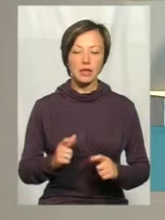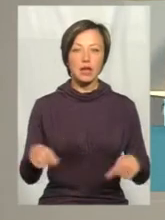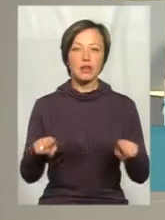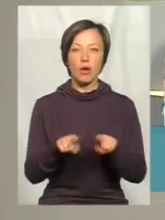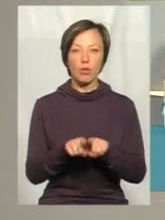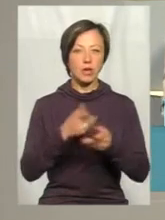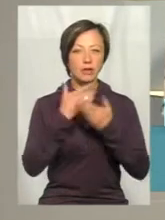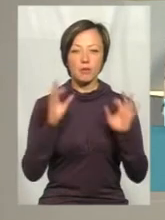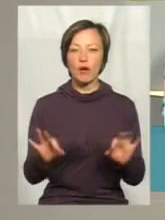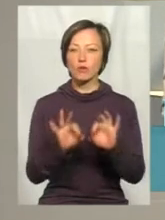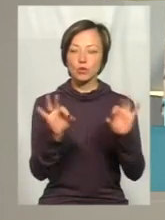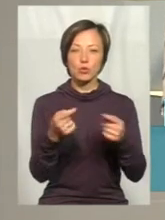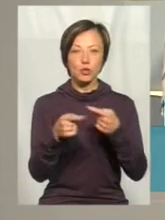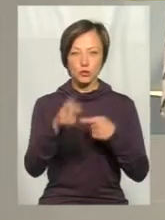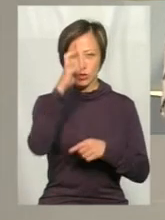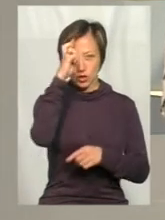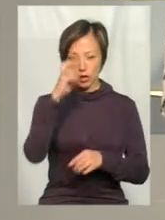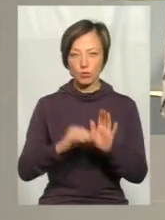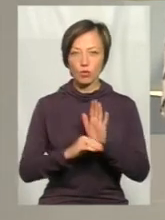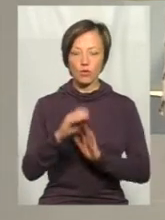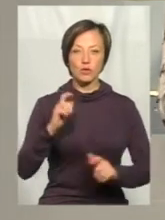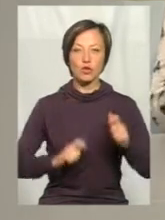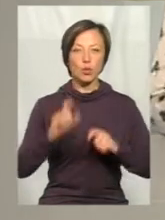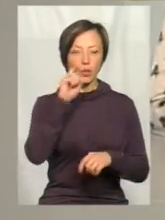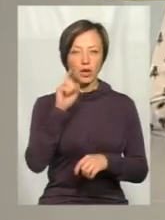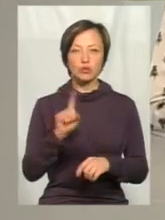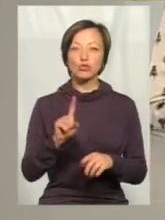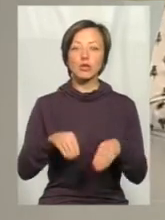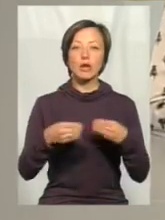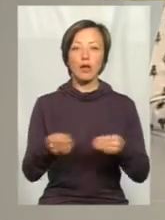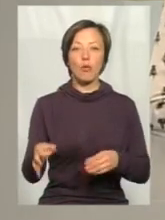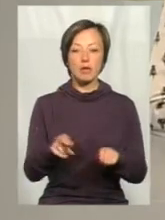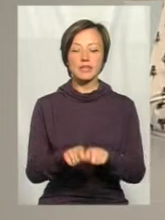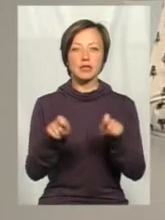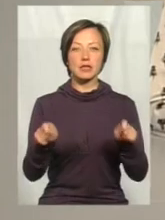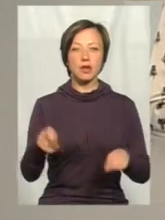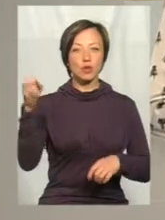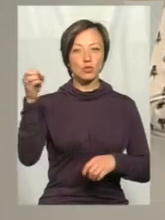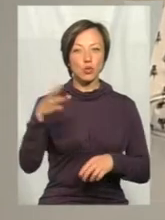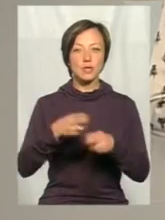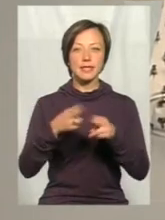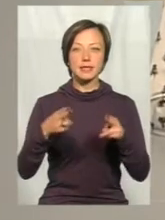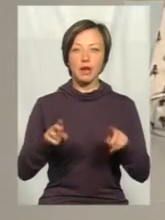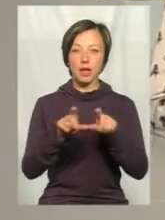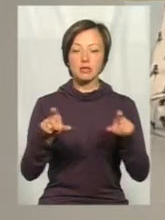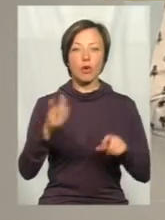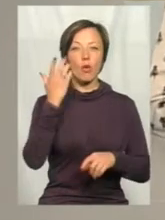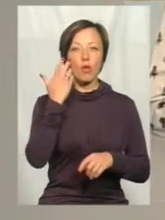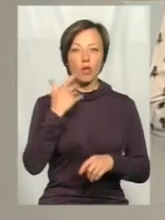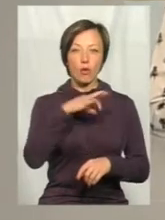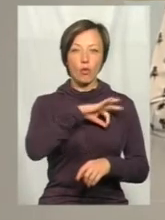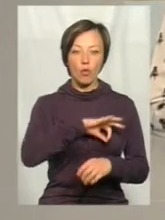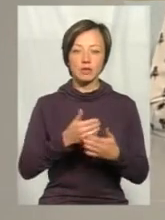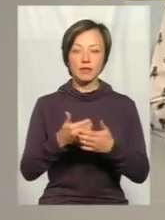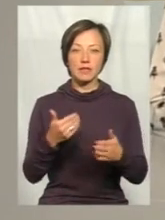такої немає в жодному іншому державному виші України. Що дає області відкриття сонячних станцій і коли користь від